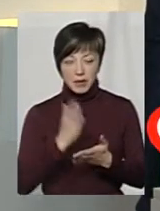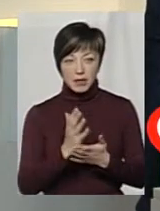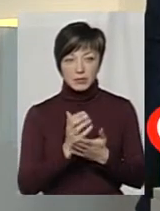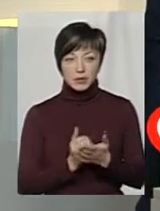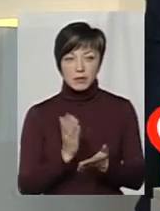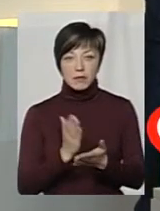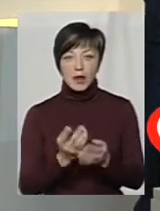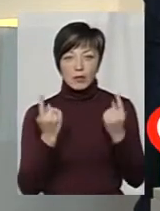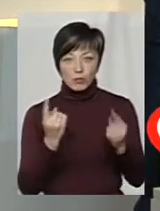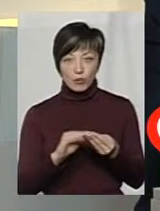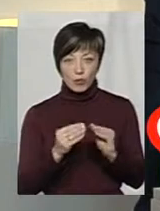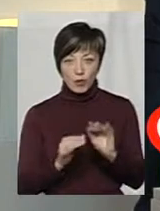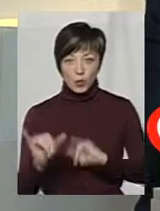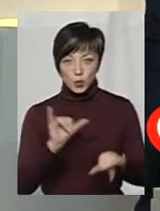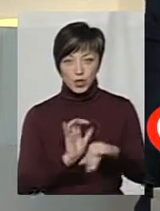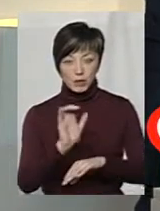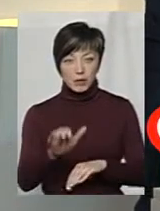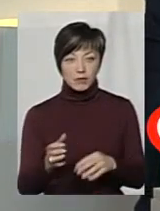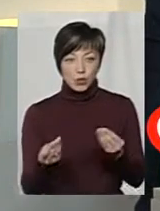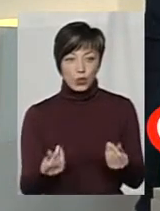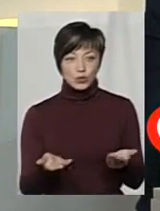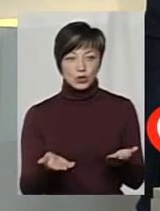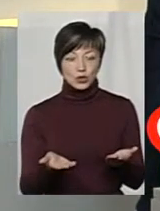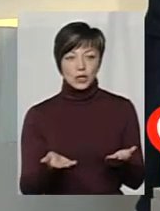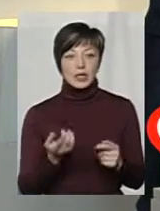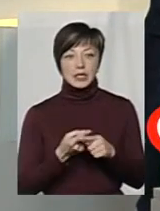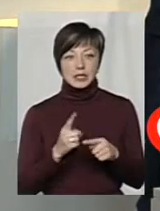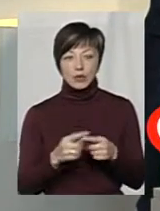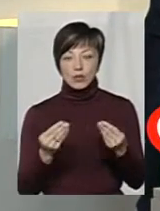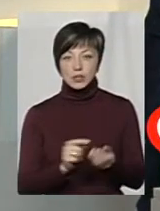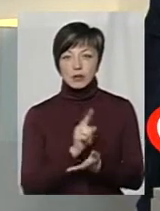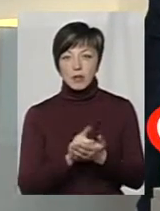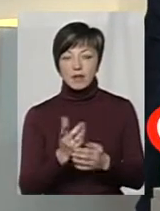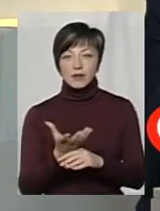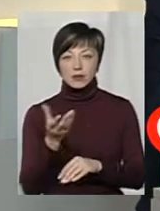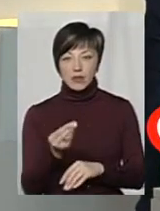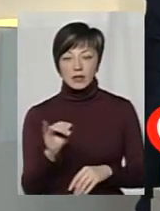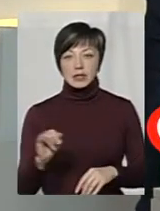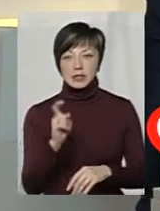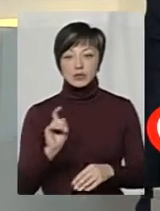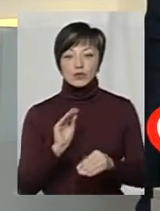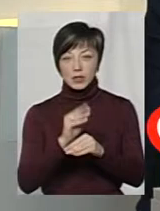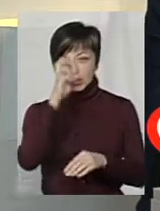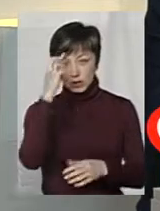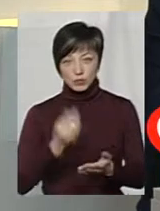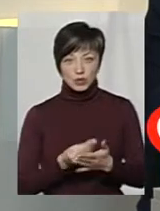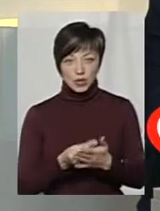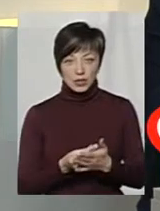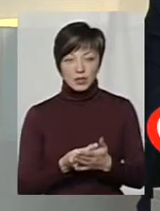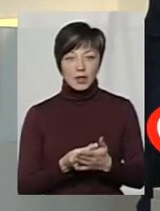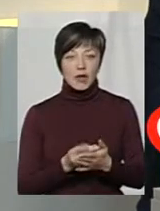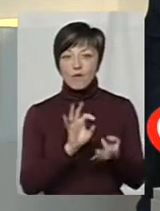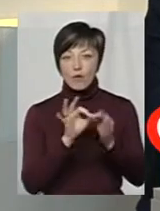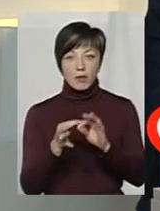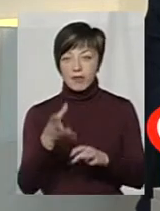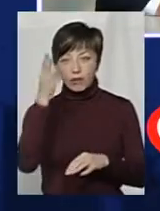і має кучу проблем, куди направити ці кошти. І ці кошти мали фінансуватися із субвенцій з державного бюджету, і формули не